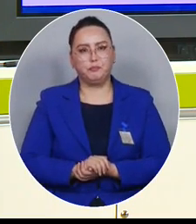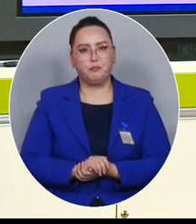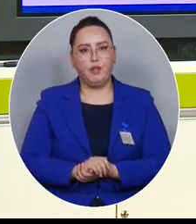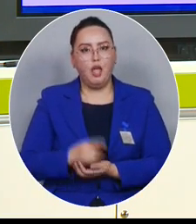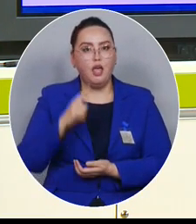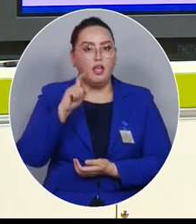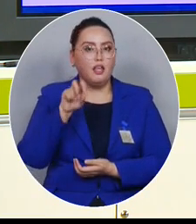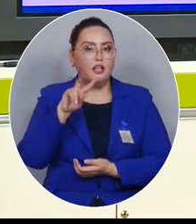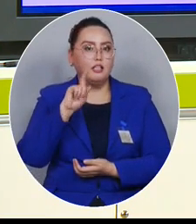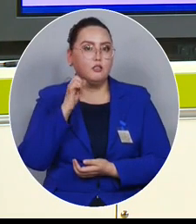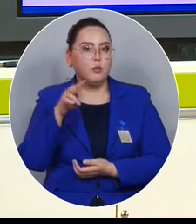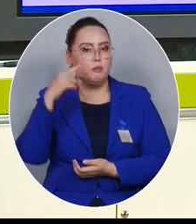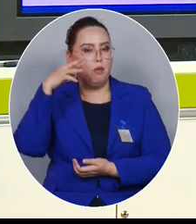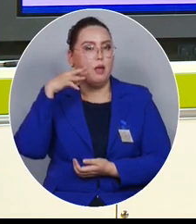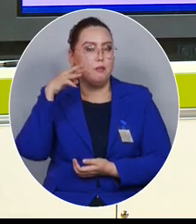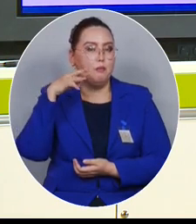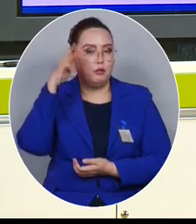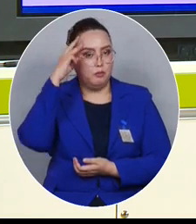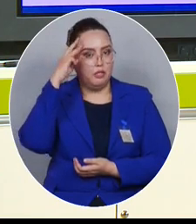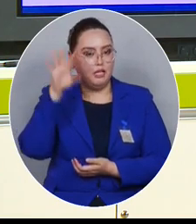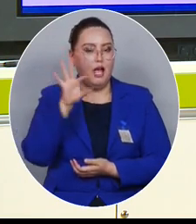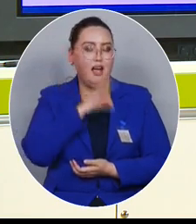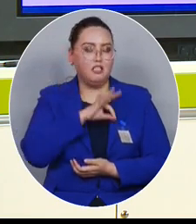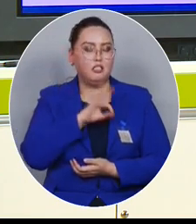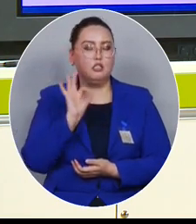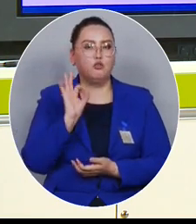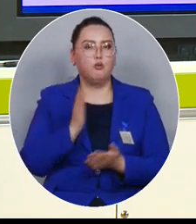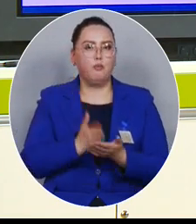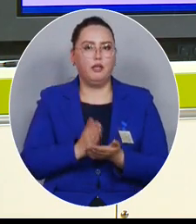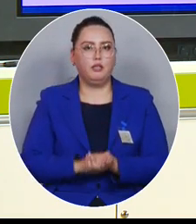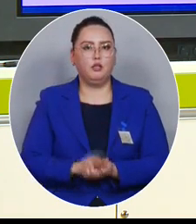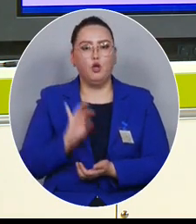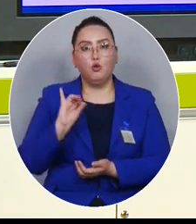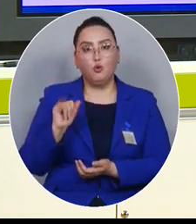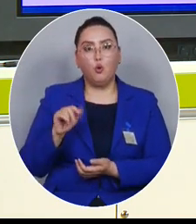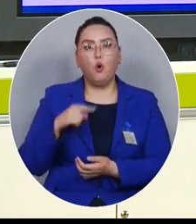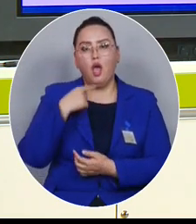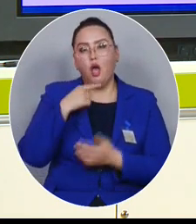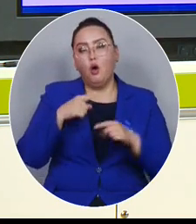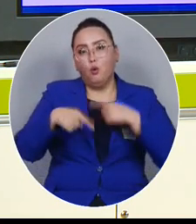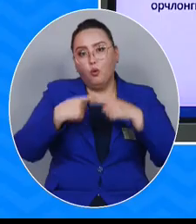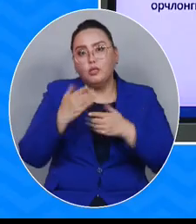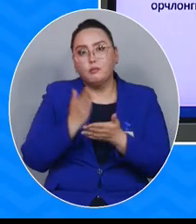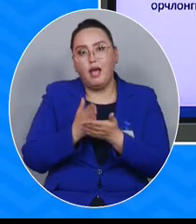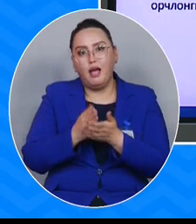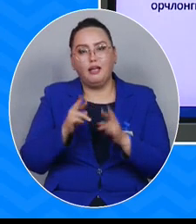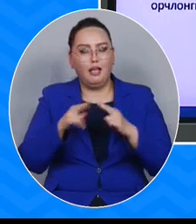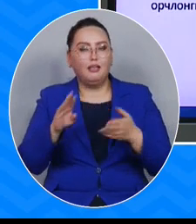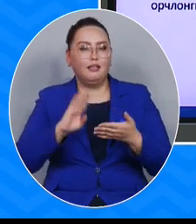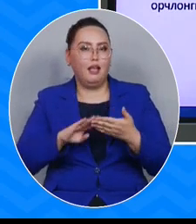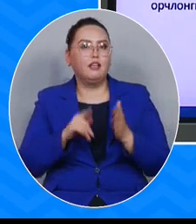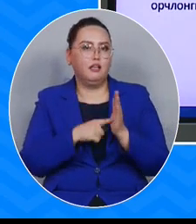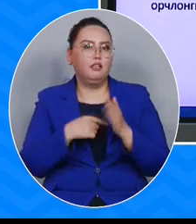мээдлэг ашгэлээх наномгэээд чхолғаадыг. Задихар энэ хэсэгдияг юүй өгүлгдээж байның өгүлгдхүүнг бүгдээр эхэлээд ялхан таяны. Задихар энэ